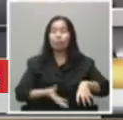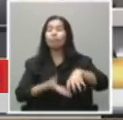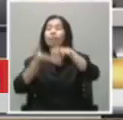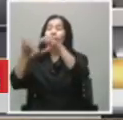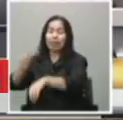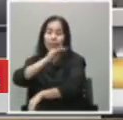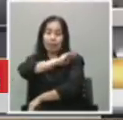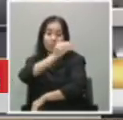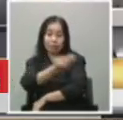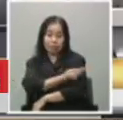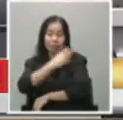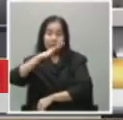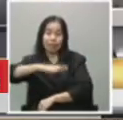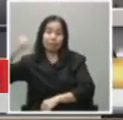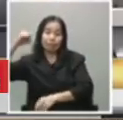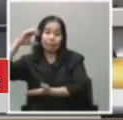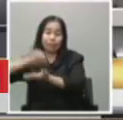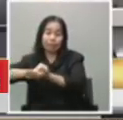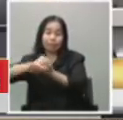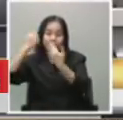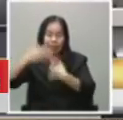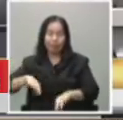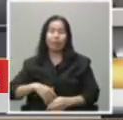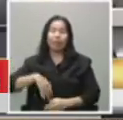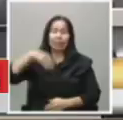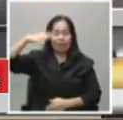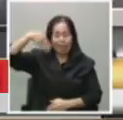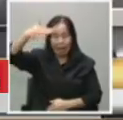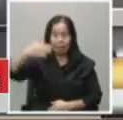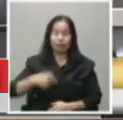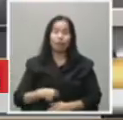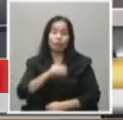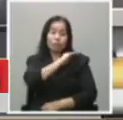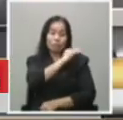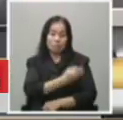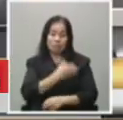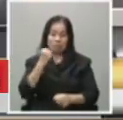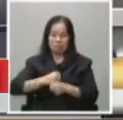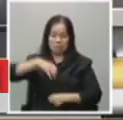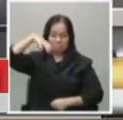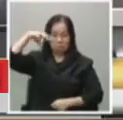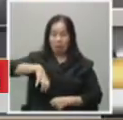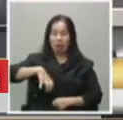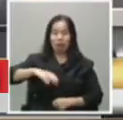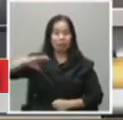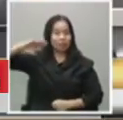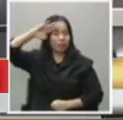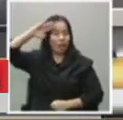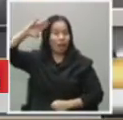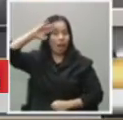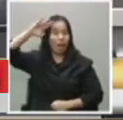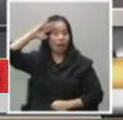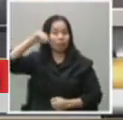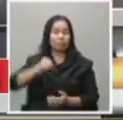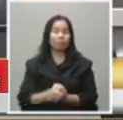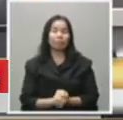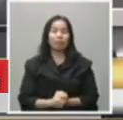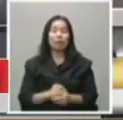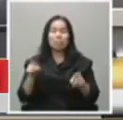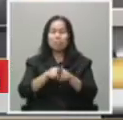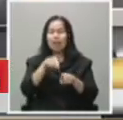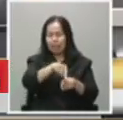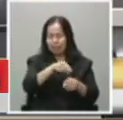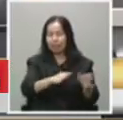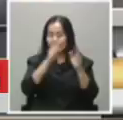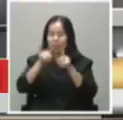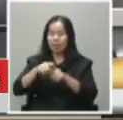ครอบครองหลังจากนั้นเกิดอะไรขึ้นครับฟิลิปปินส์ก็ต้องสร้างกองกำลังครับเหมือนที่ท่านใช้เงินในการงบกลาโหมเลยครับทำได้อยู่ปี